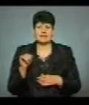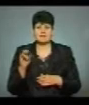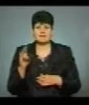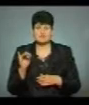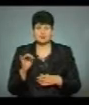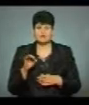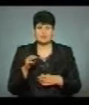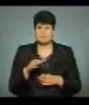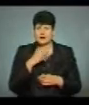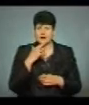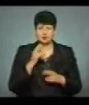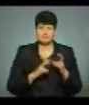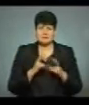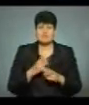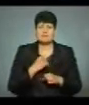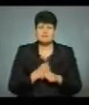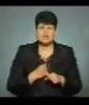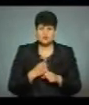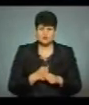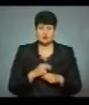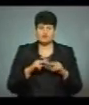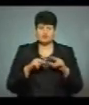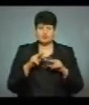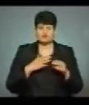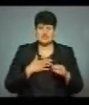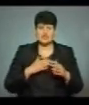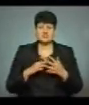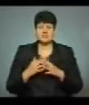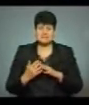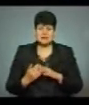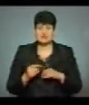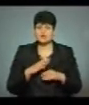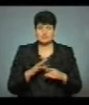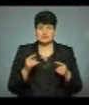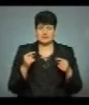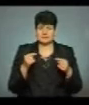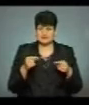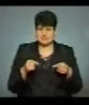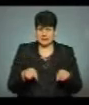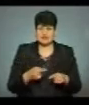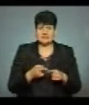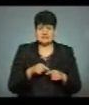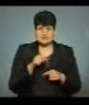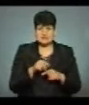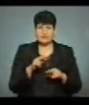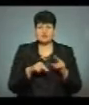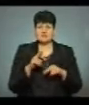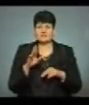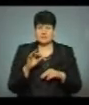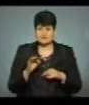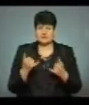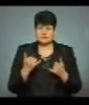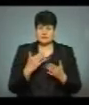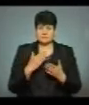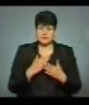багато підприємств, які ще працюють, розбудовуються наші села, і щоб не занихати оце будівництво, яке зараз